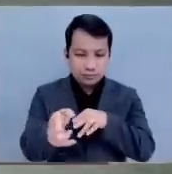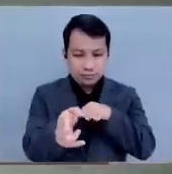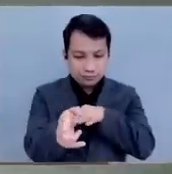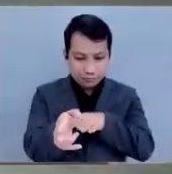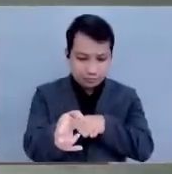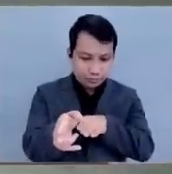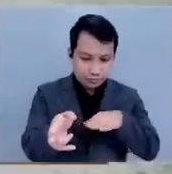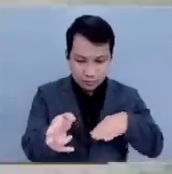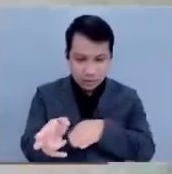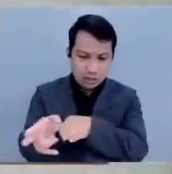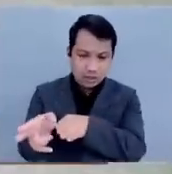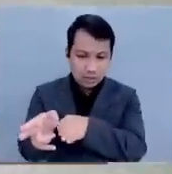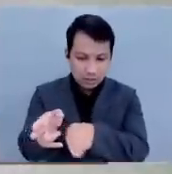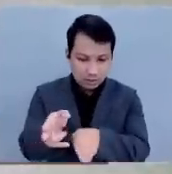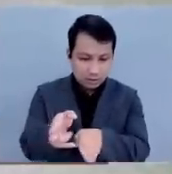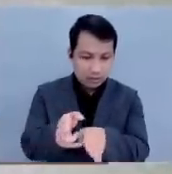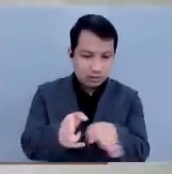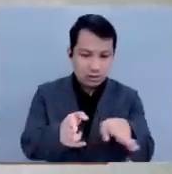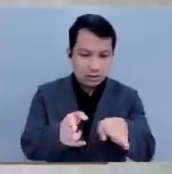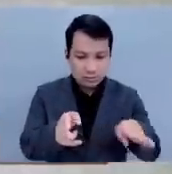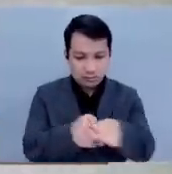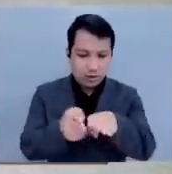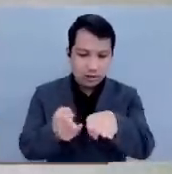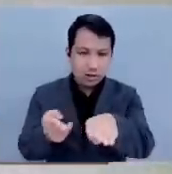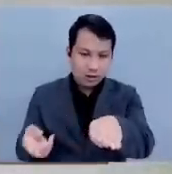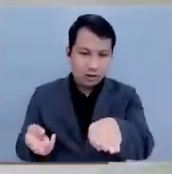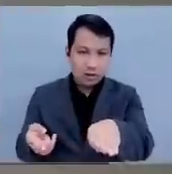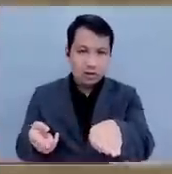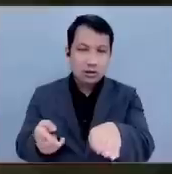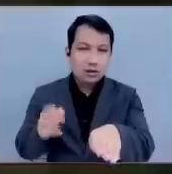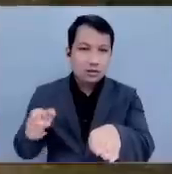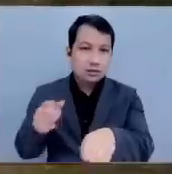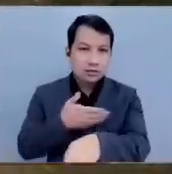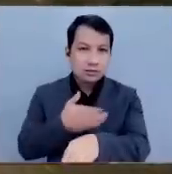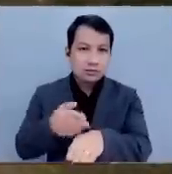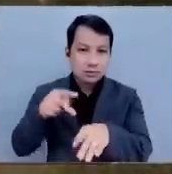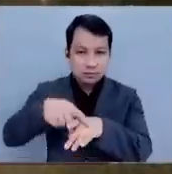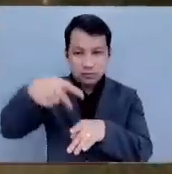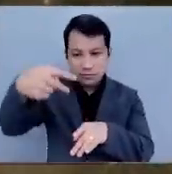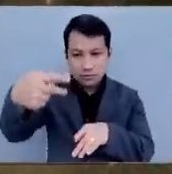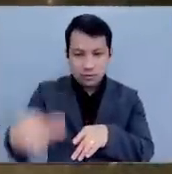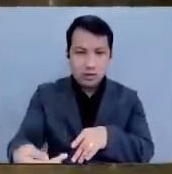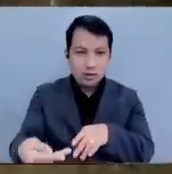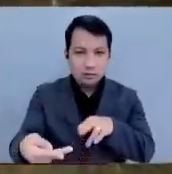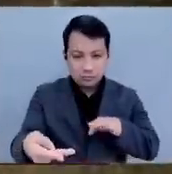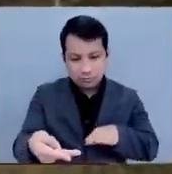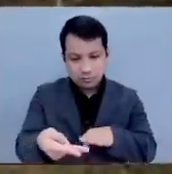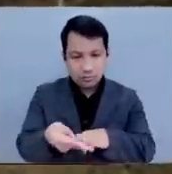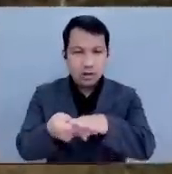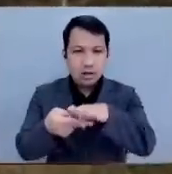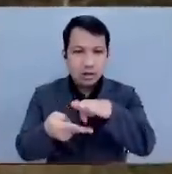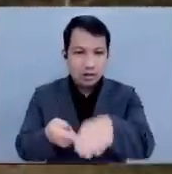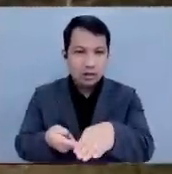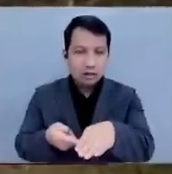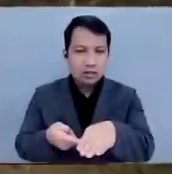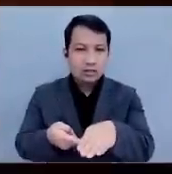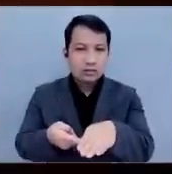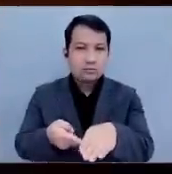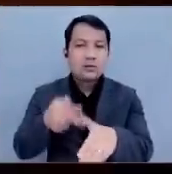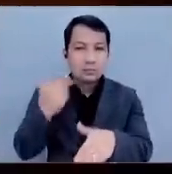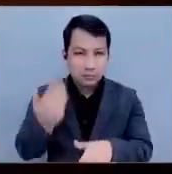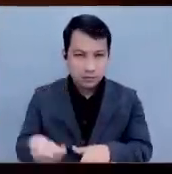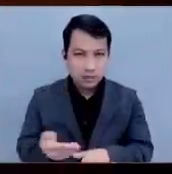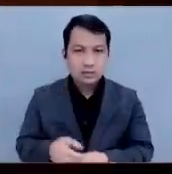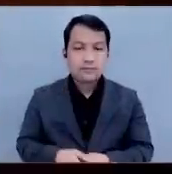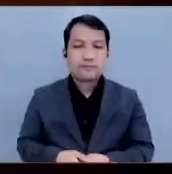ng kalsada. Dito na nabangga ang 44 anyos na singer. Tumilapon siya sa kalsada sa kanagulungan ng truck na agad niya ikinamatay. Hindi